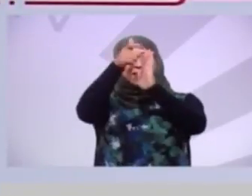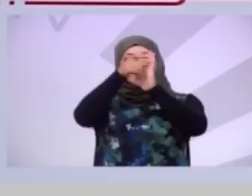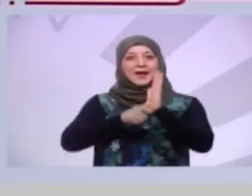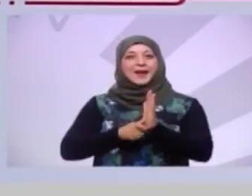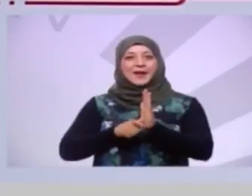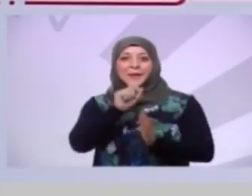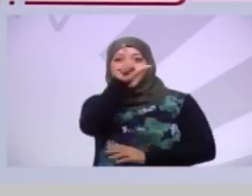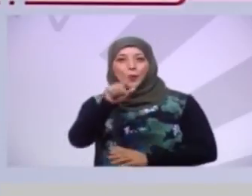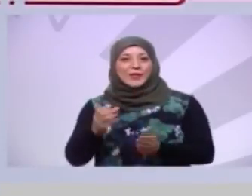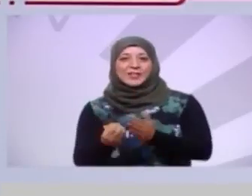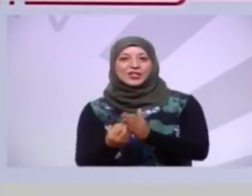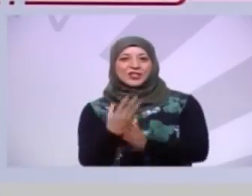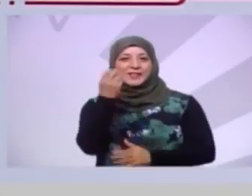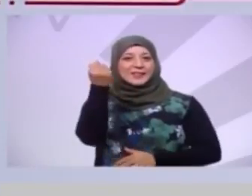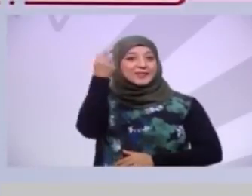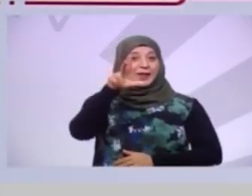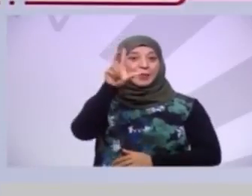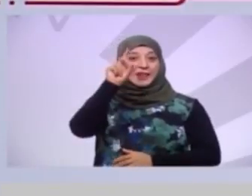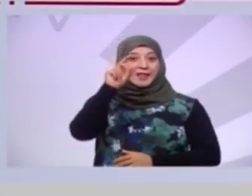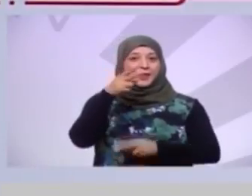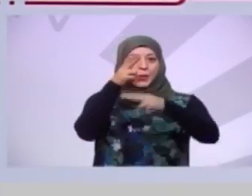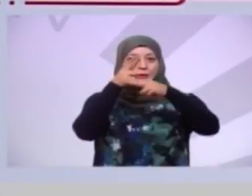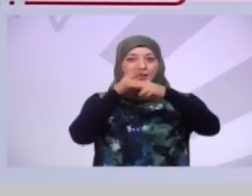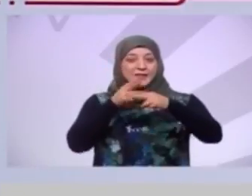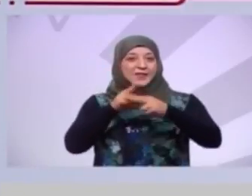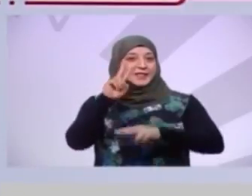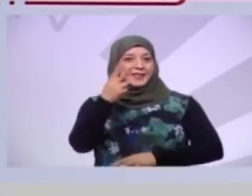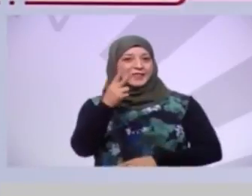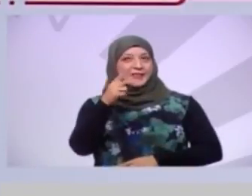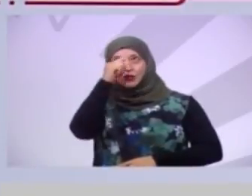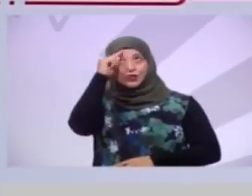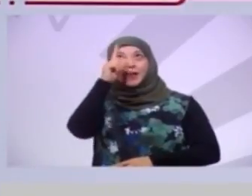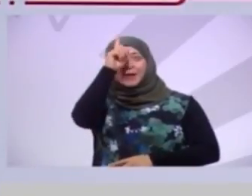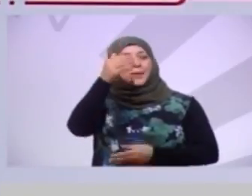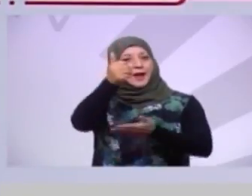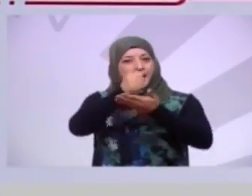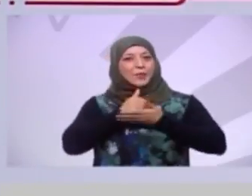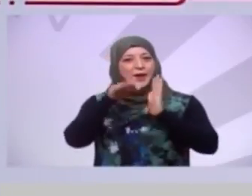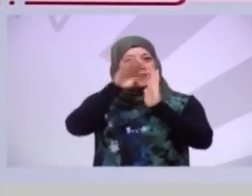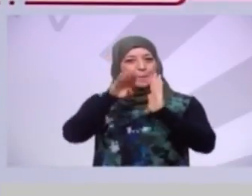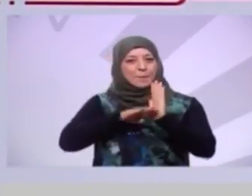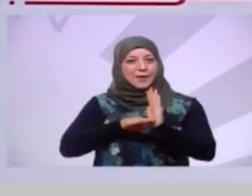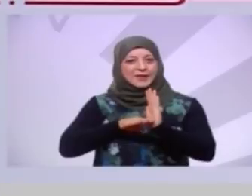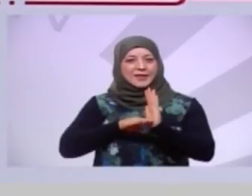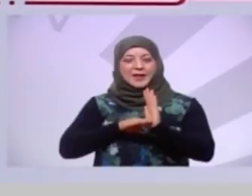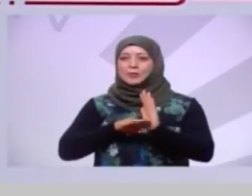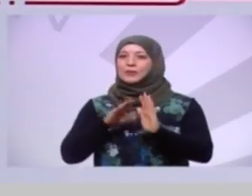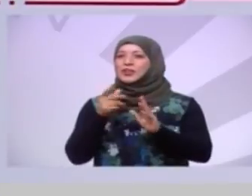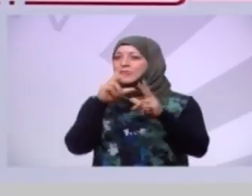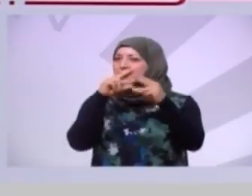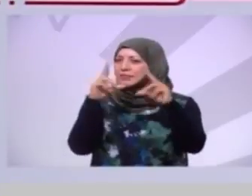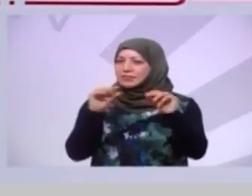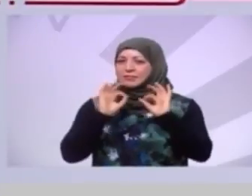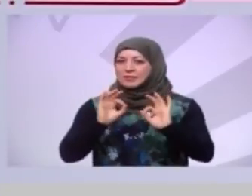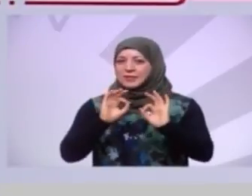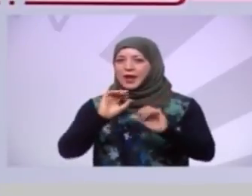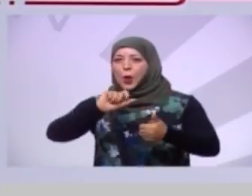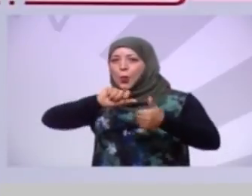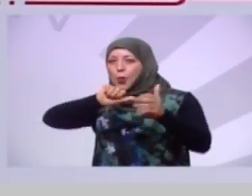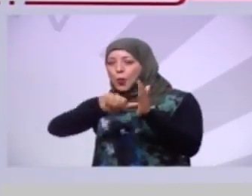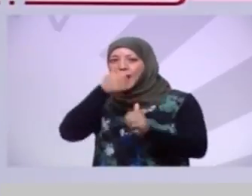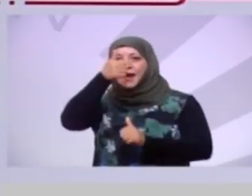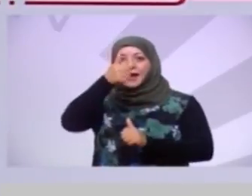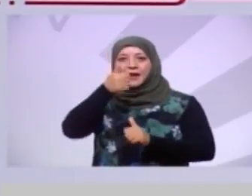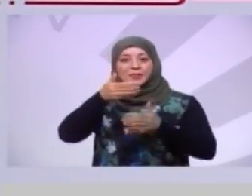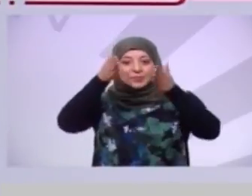الجديد ثلاثين على الاثنين باذن الله السميع العليم البرنامج الانتخابي مشيه مثل اول حاجه باش نختم بالمراه